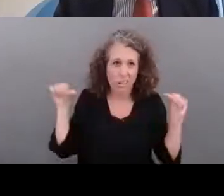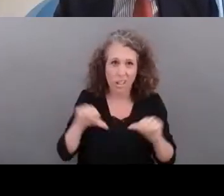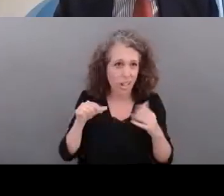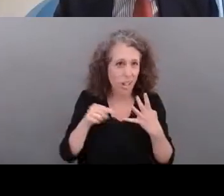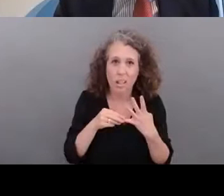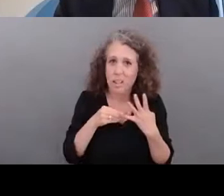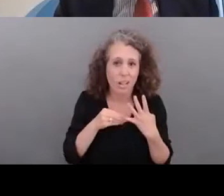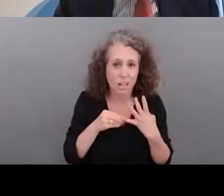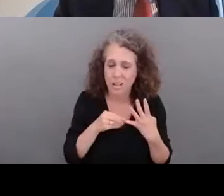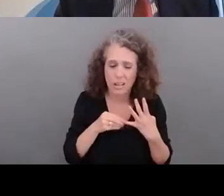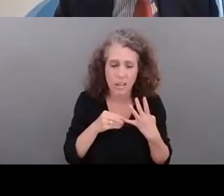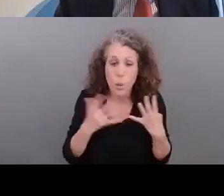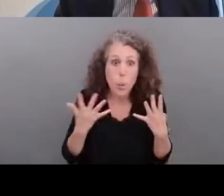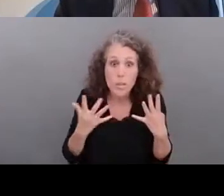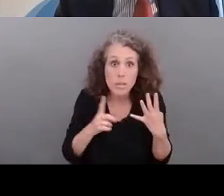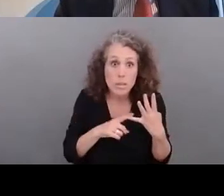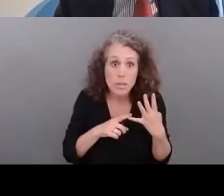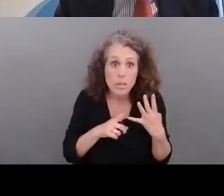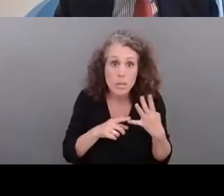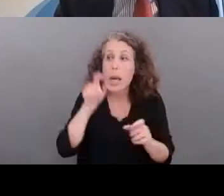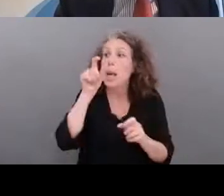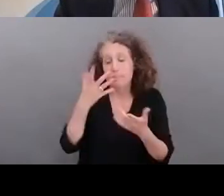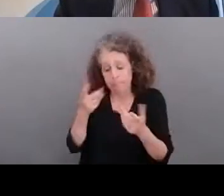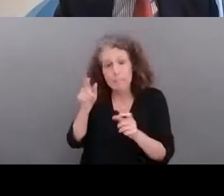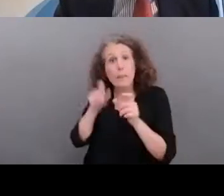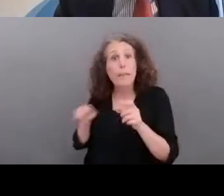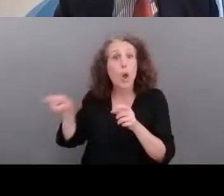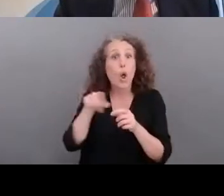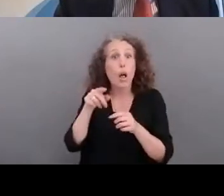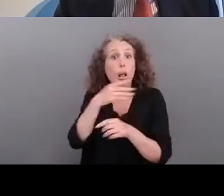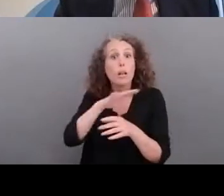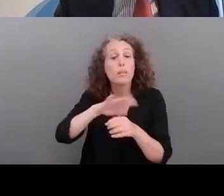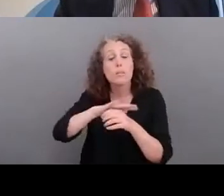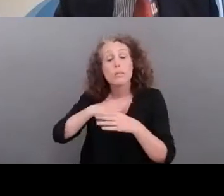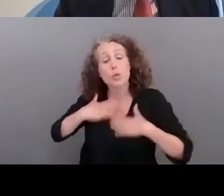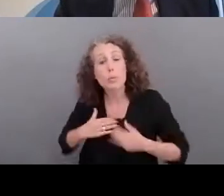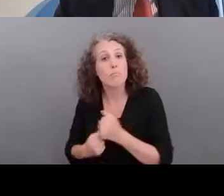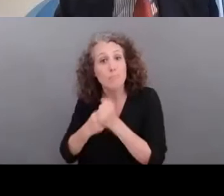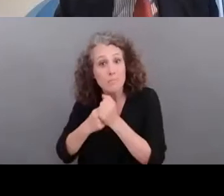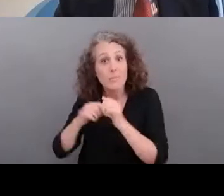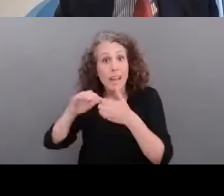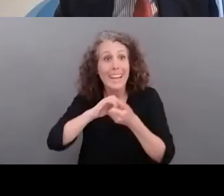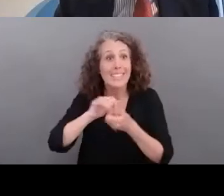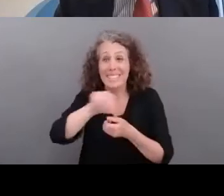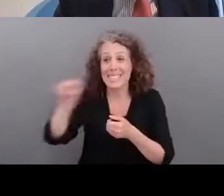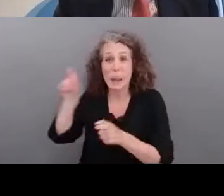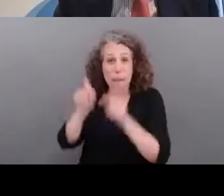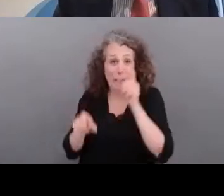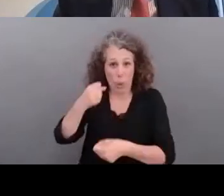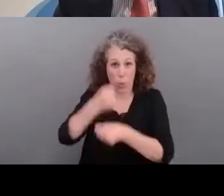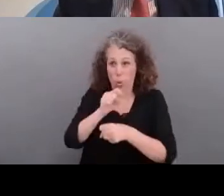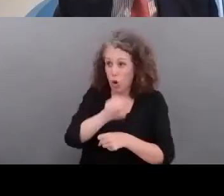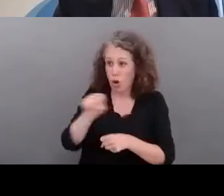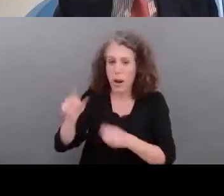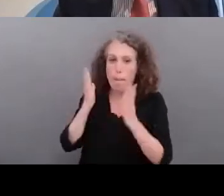un impact important. Il faut donner au personnel, les personnes qui travaillent pour les agences humanitaires, surtout en première ligne